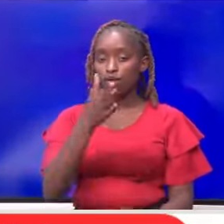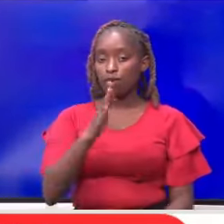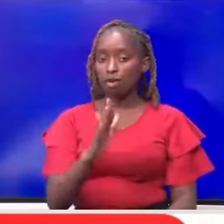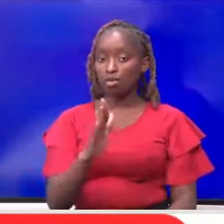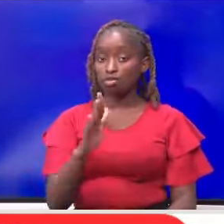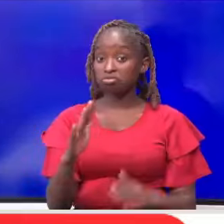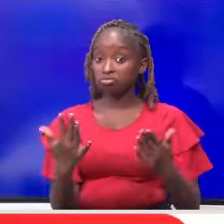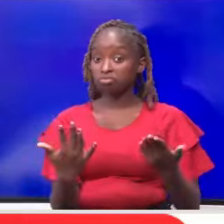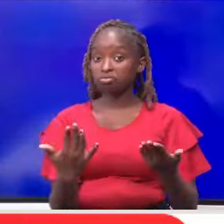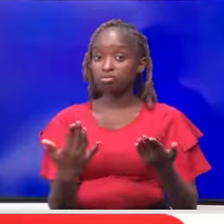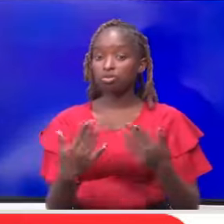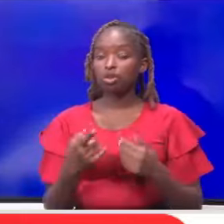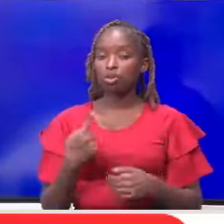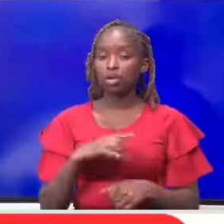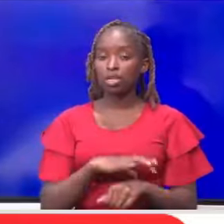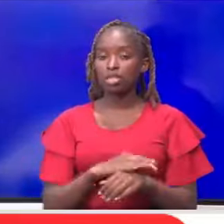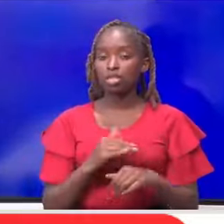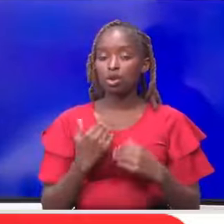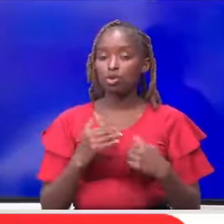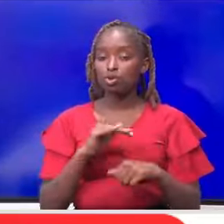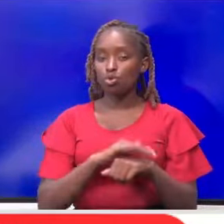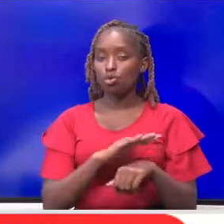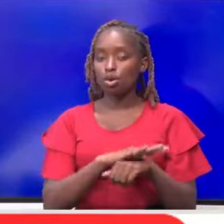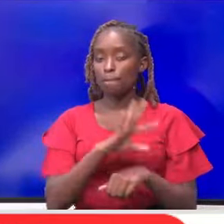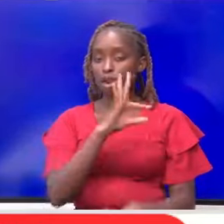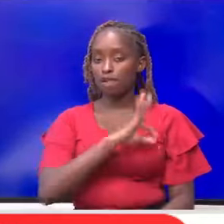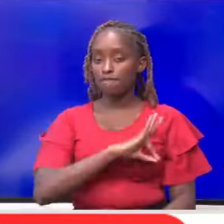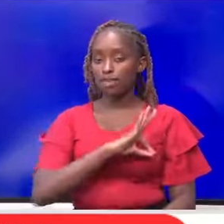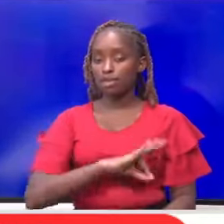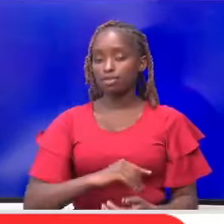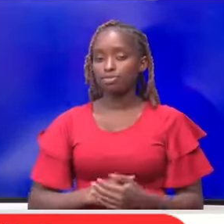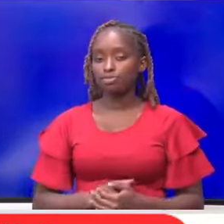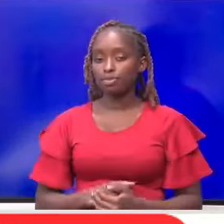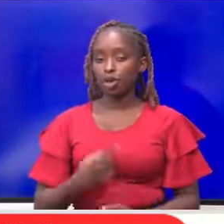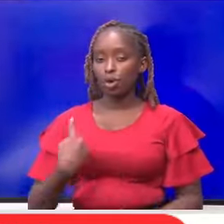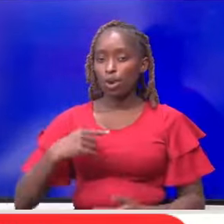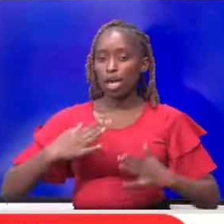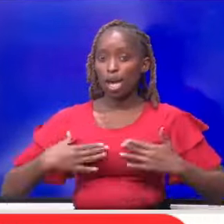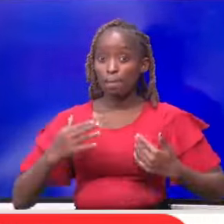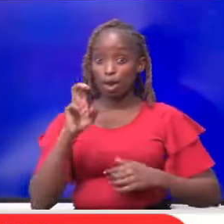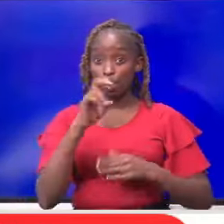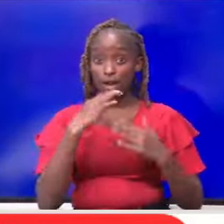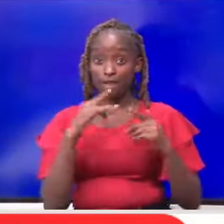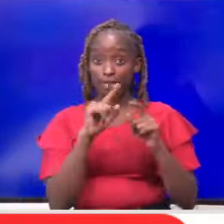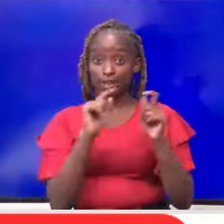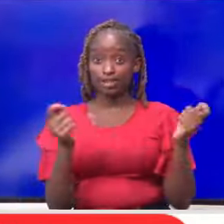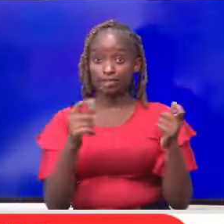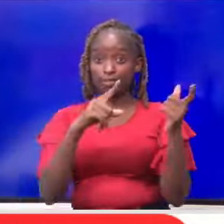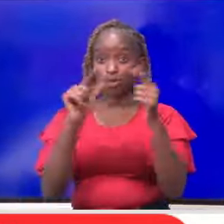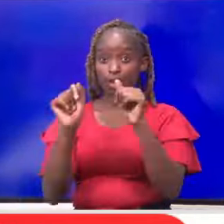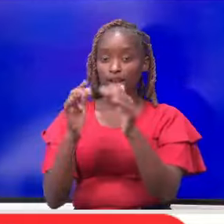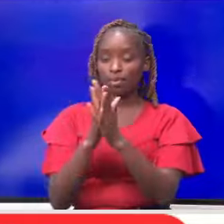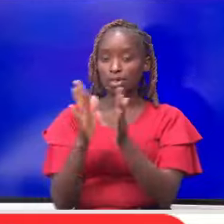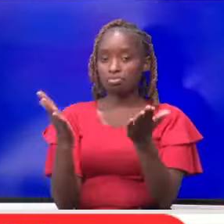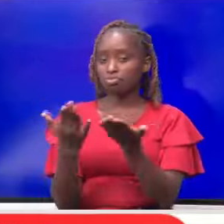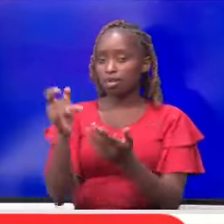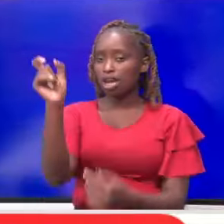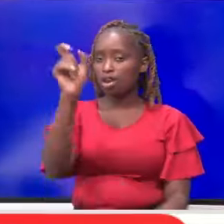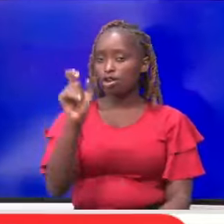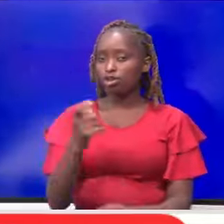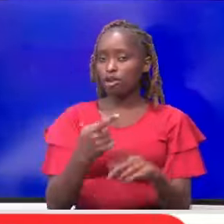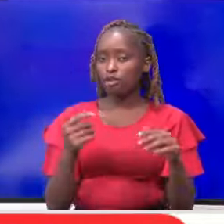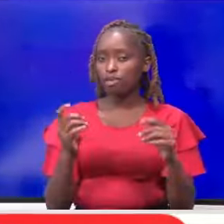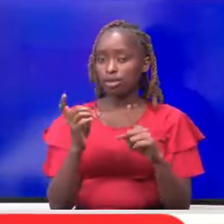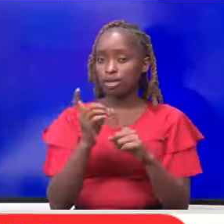mwishowe tumeyavuna matunda. Tumefurahi kuona tumepata team ya kuenda naye region kuanzia